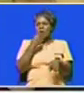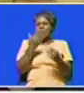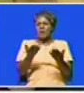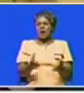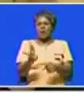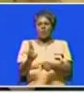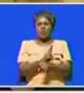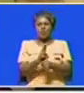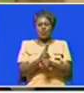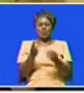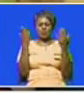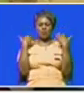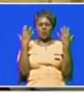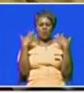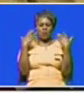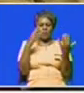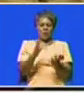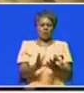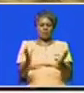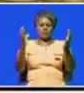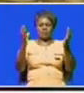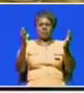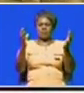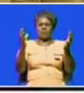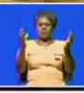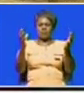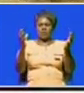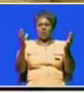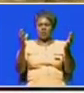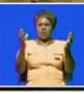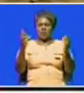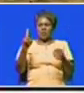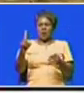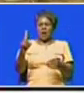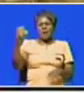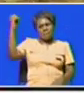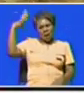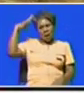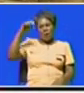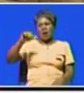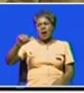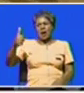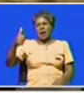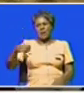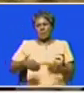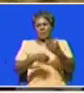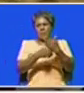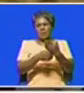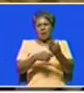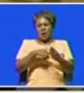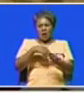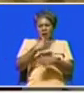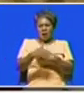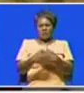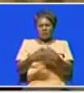sasa kutumia mitungi ya gesi ya oksijeni. Mmoja unaotumia umeme, mwingine unaongezwa baada ya saa